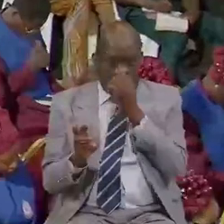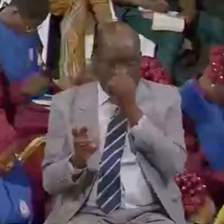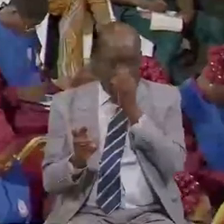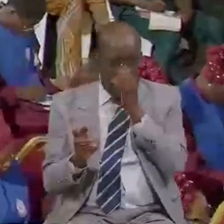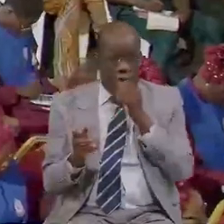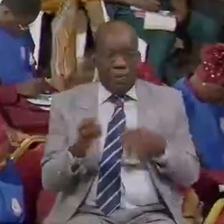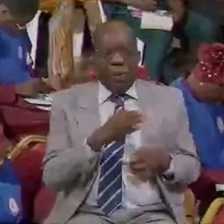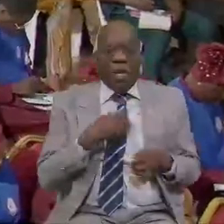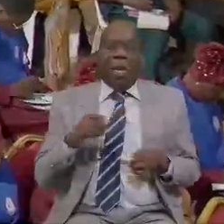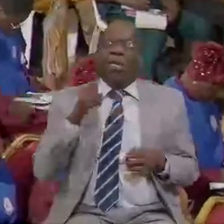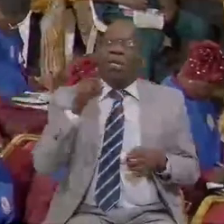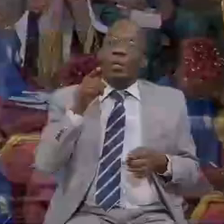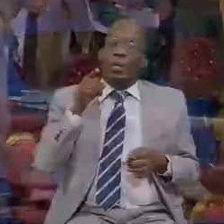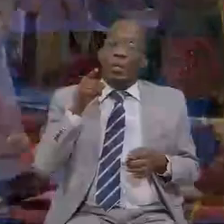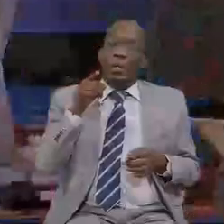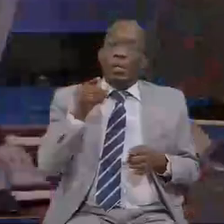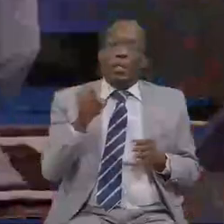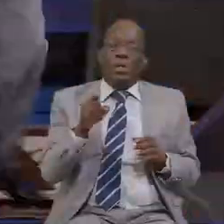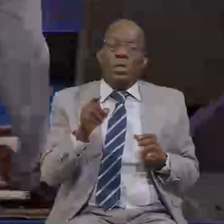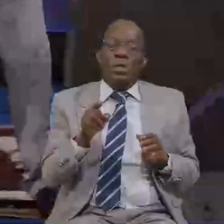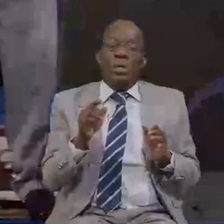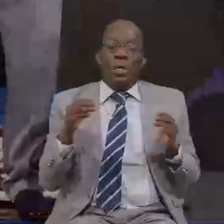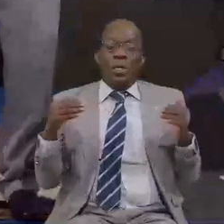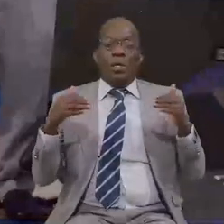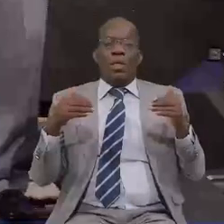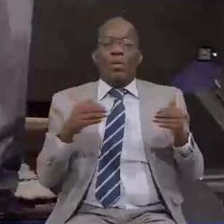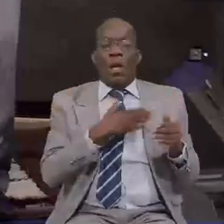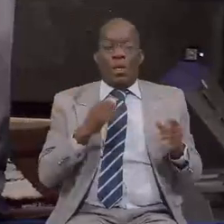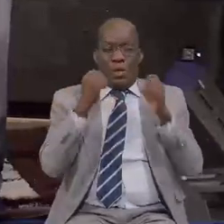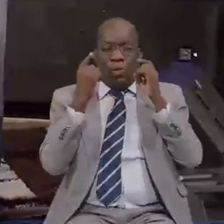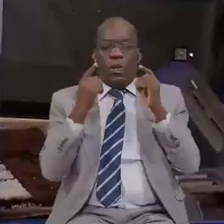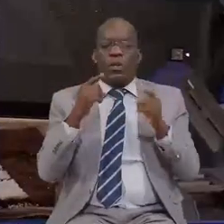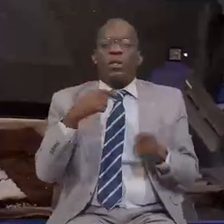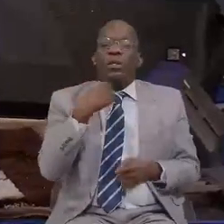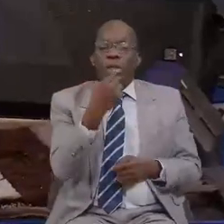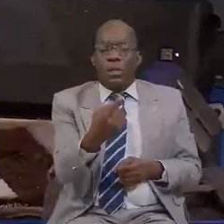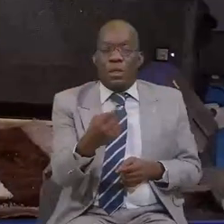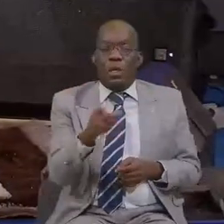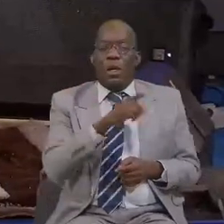6. Tremblant et saisi d'effroi et du Seigneur.